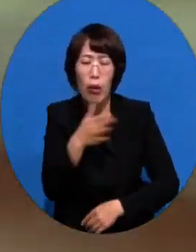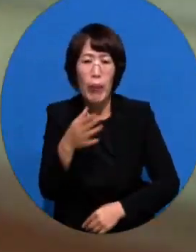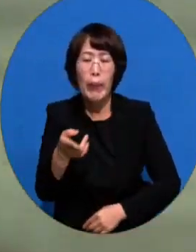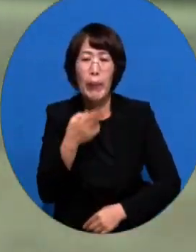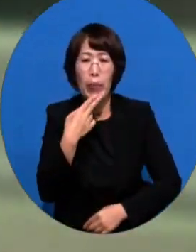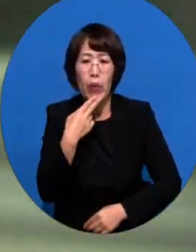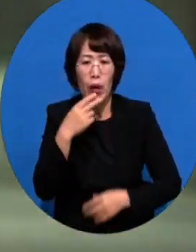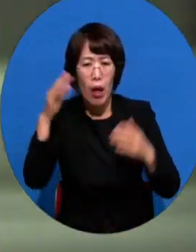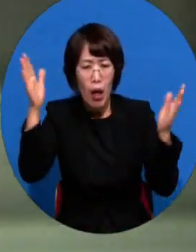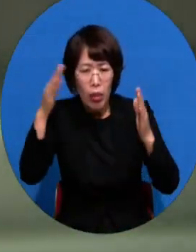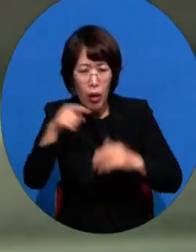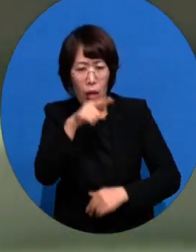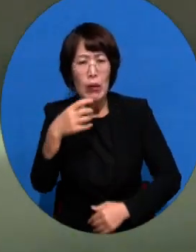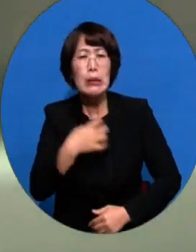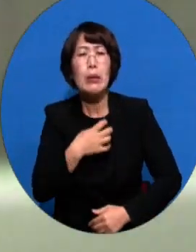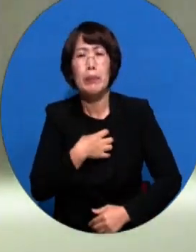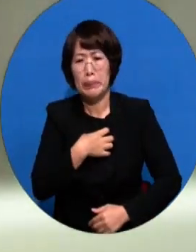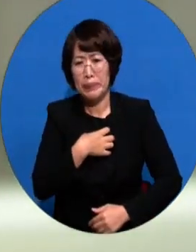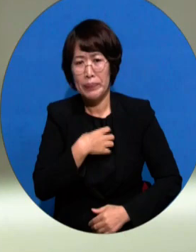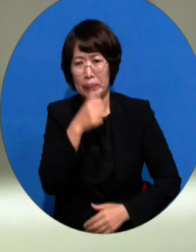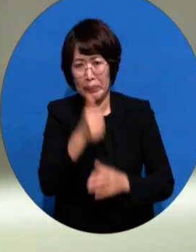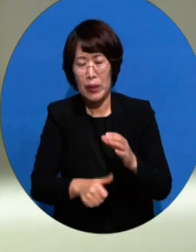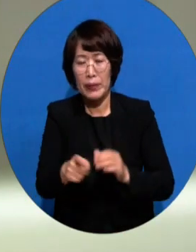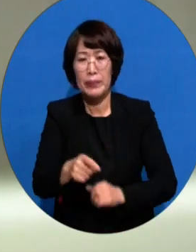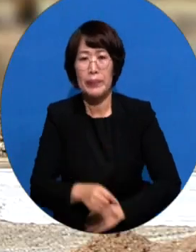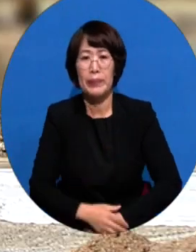없어 아이들이 그대로 위험에 노출돼 있습니다.